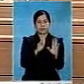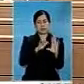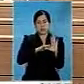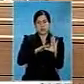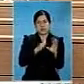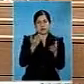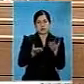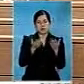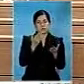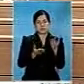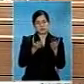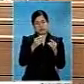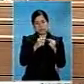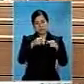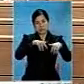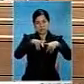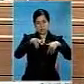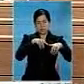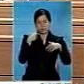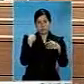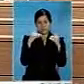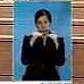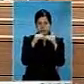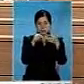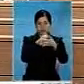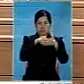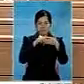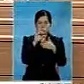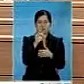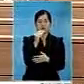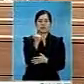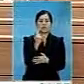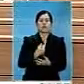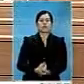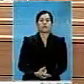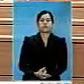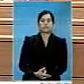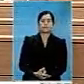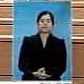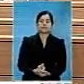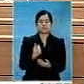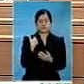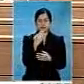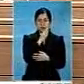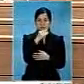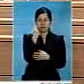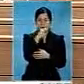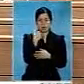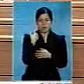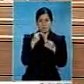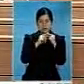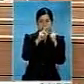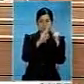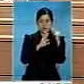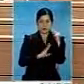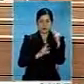ประชาชนผู้มีสิทธิ์เลือกตั้งมีสิทธิ์กาได้เบอร์เดียวแล้วเอาคะแนนมาเรียงกันนะครับใครได้คะแนนลำดับที่1 2